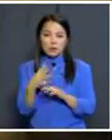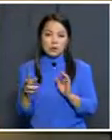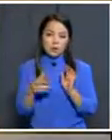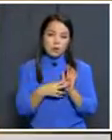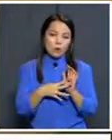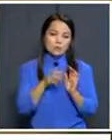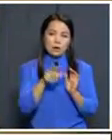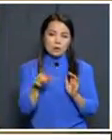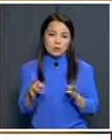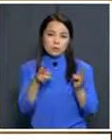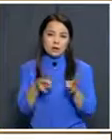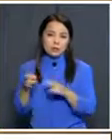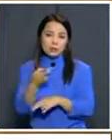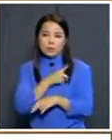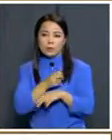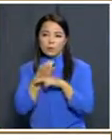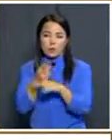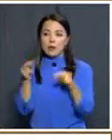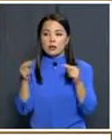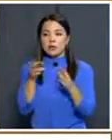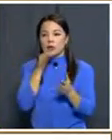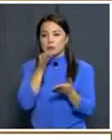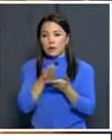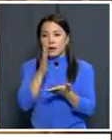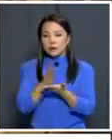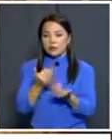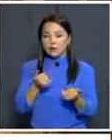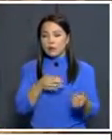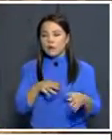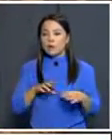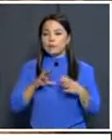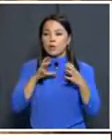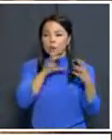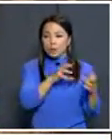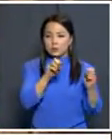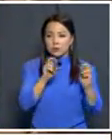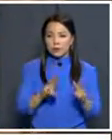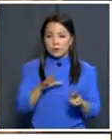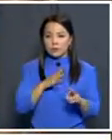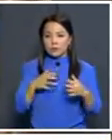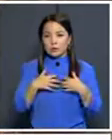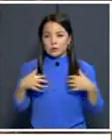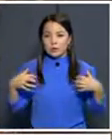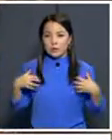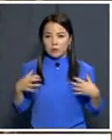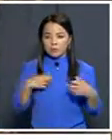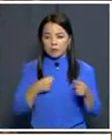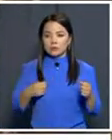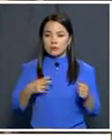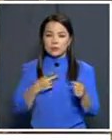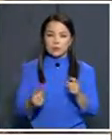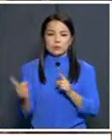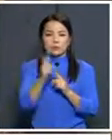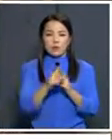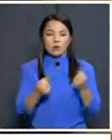жолаушы жараланып, ауруханаға түскен. Куәгерлердің сөзінше, қозғалыс кезінде автобустың алдына жабайы өгіз жүгіріп шыққан. Ал